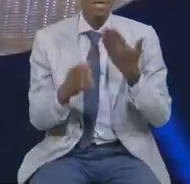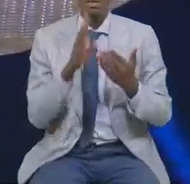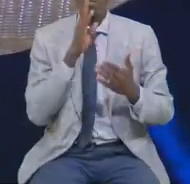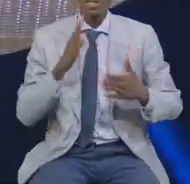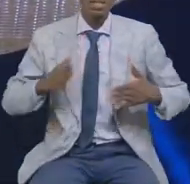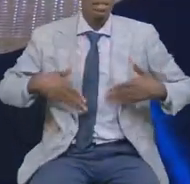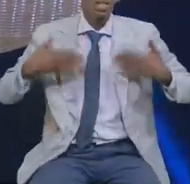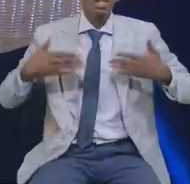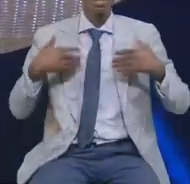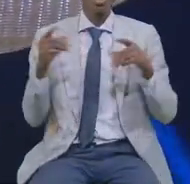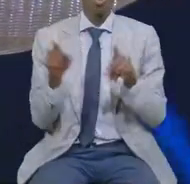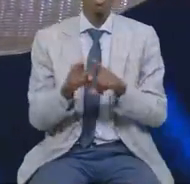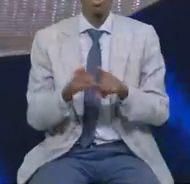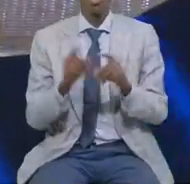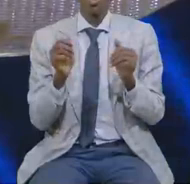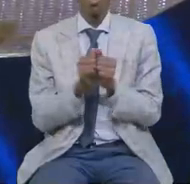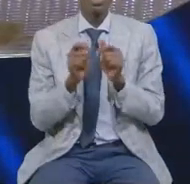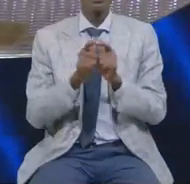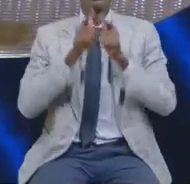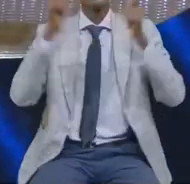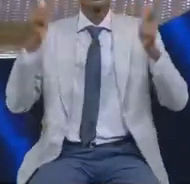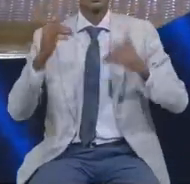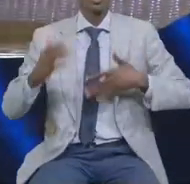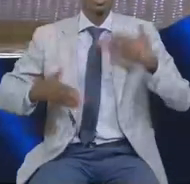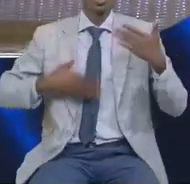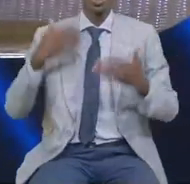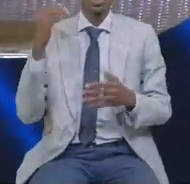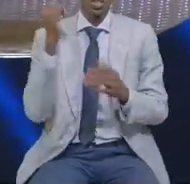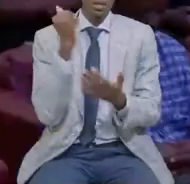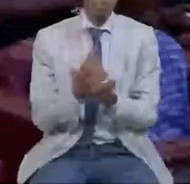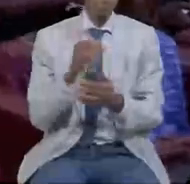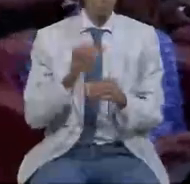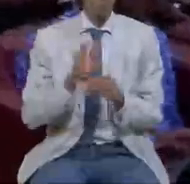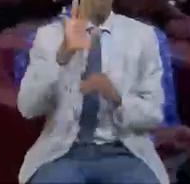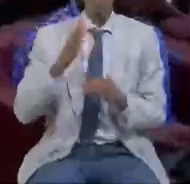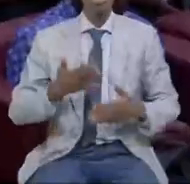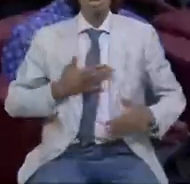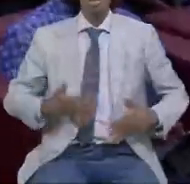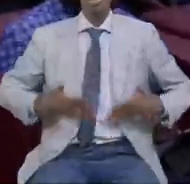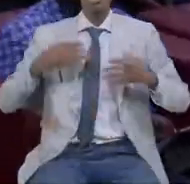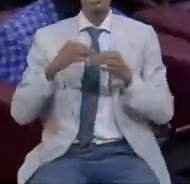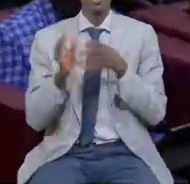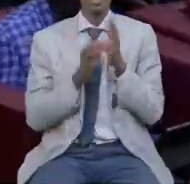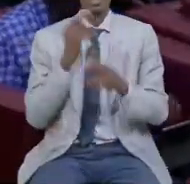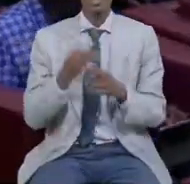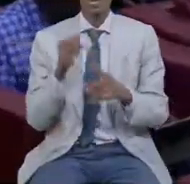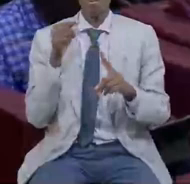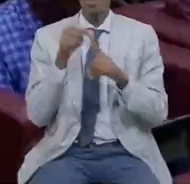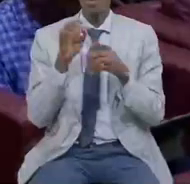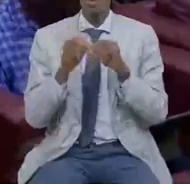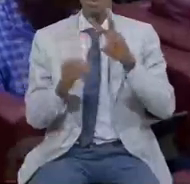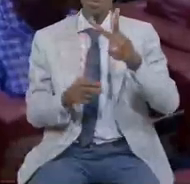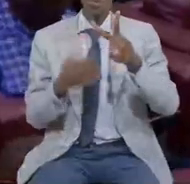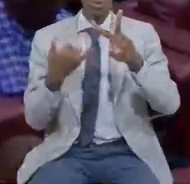dans la joie et dans l'allégresse lorsque sa gloire apparaîtra. Amen. Dans chaque vie. Allons au